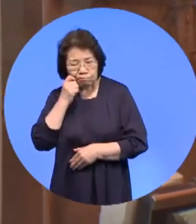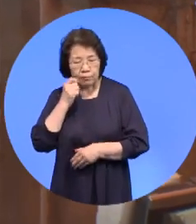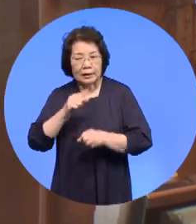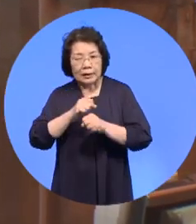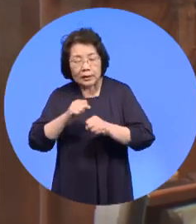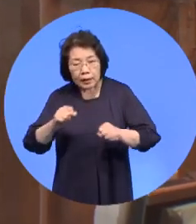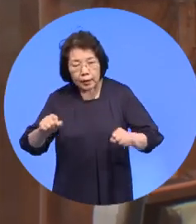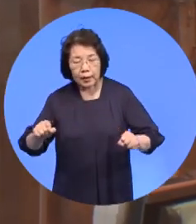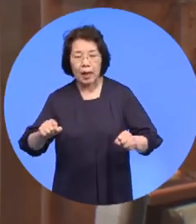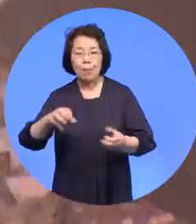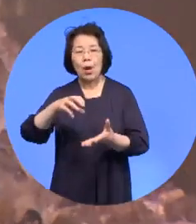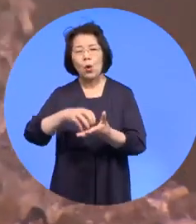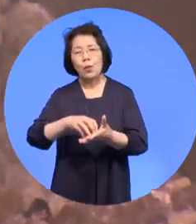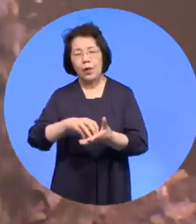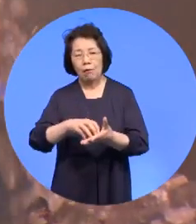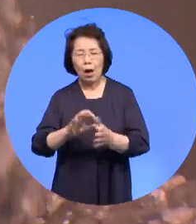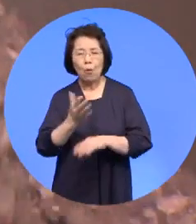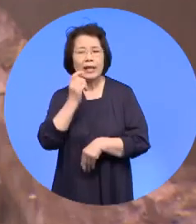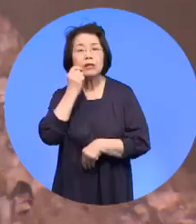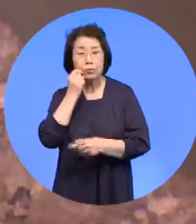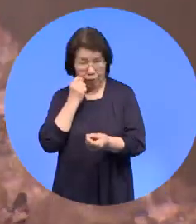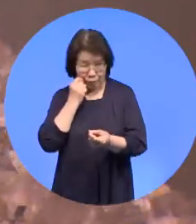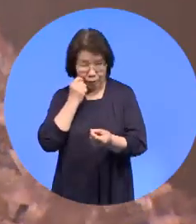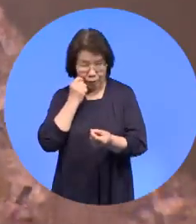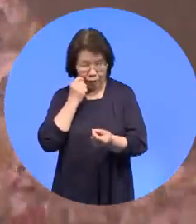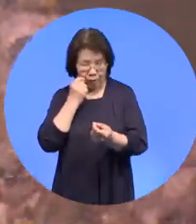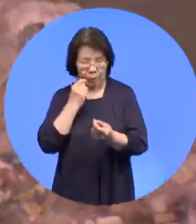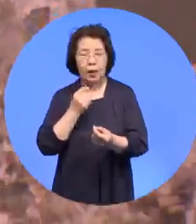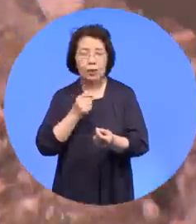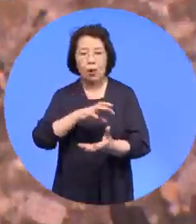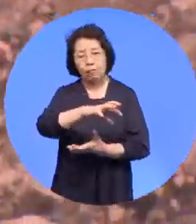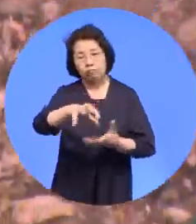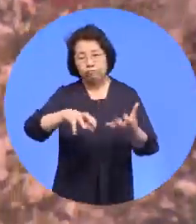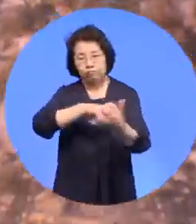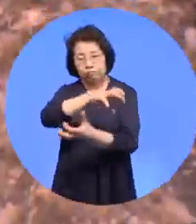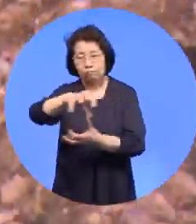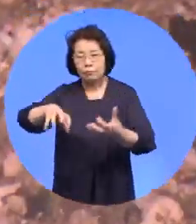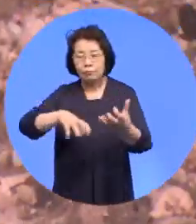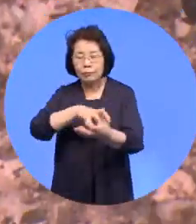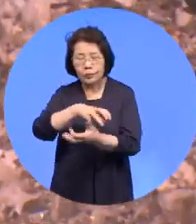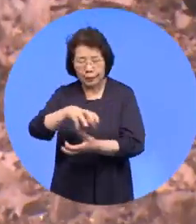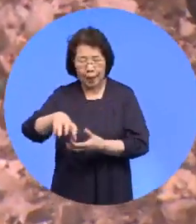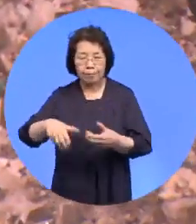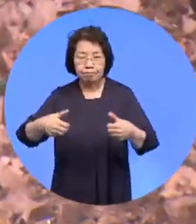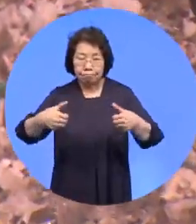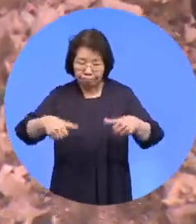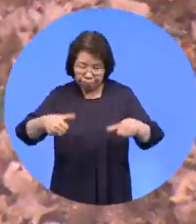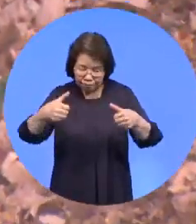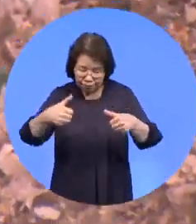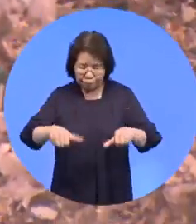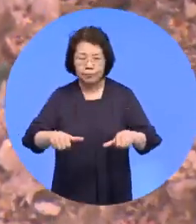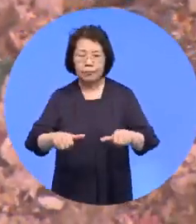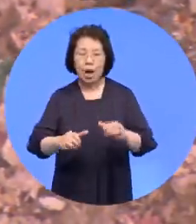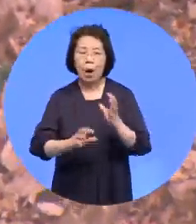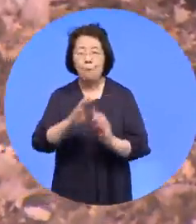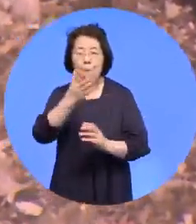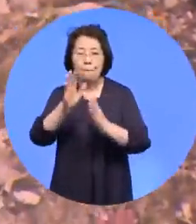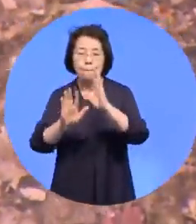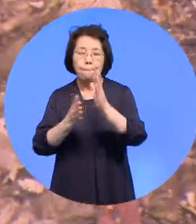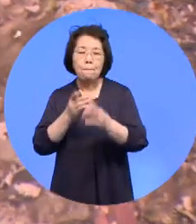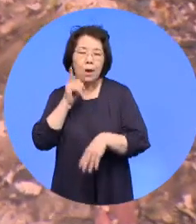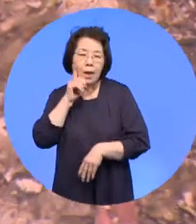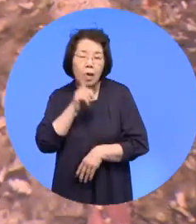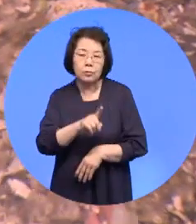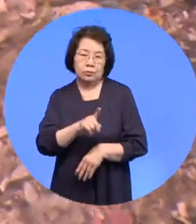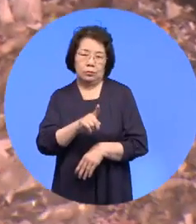ですよそういうものを混ぜてですね農家させて年始の状態が安定ですけどパソコンを使いから超える混ぜ